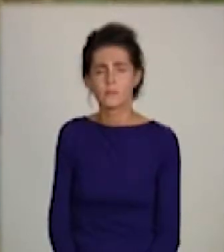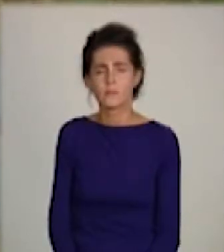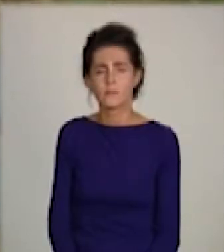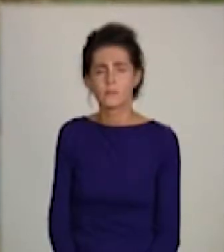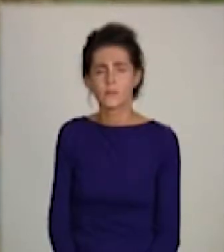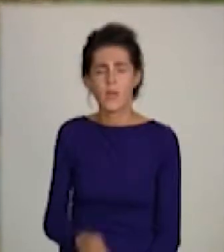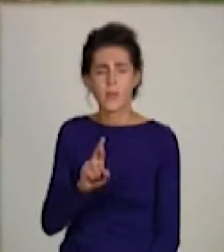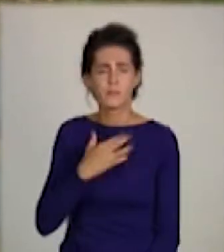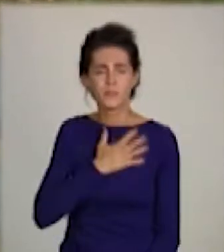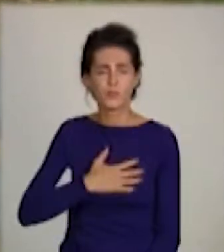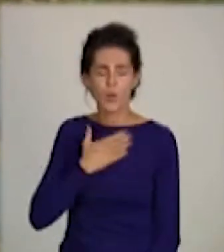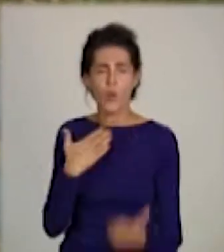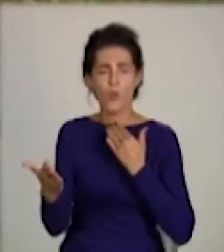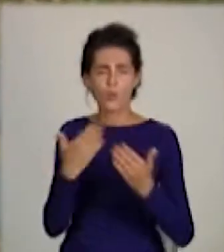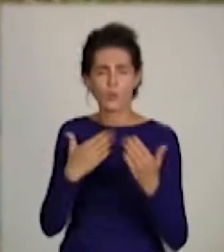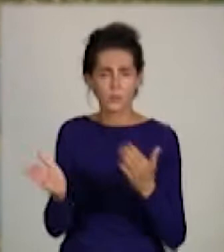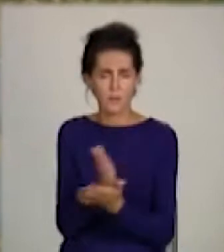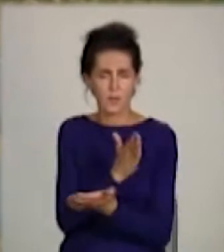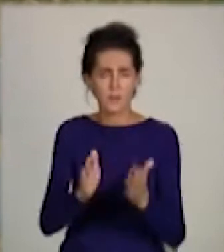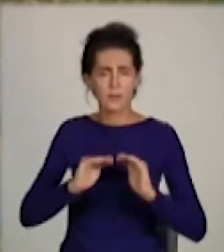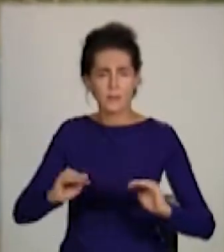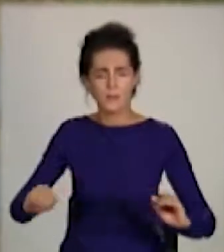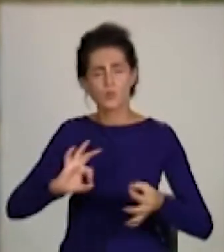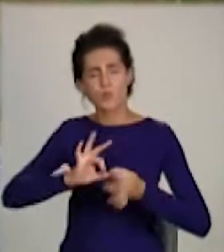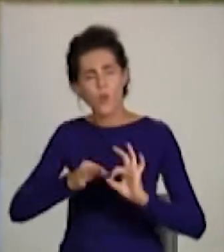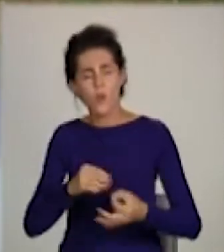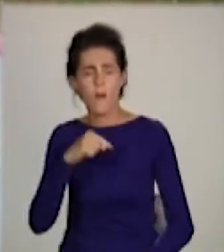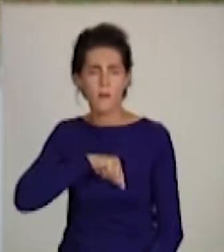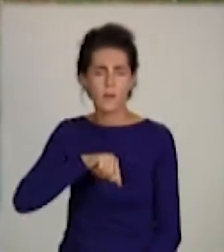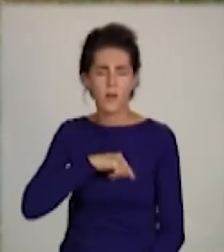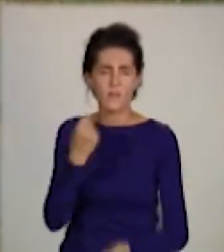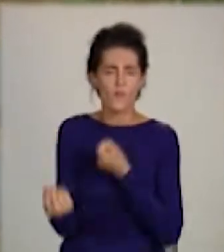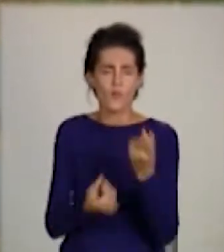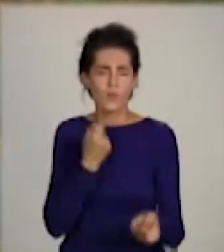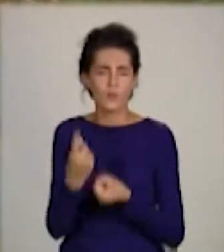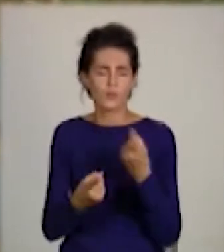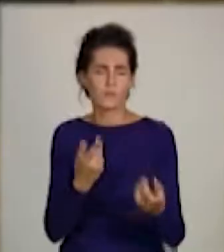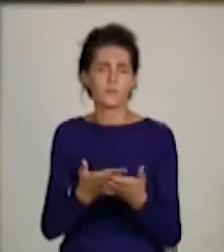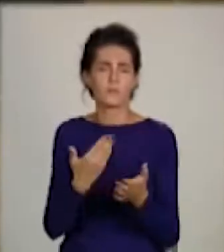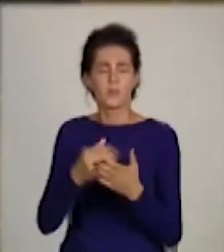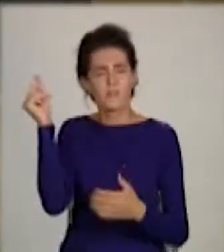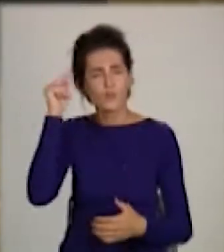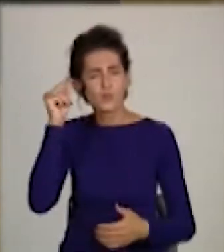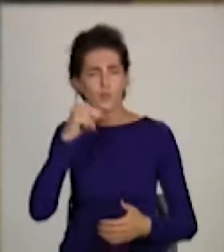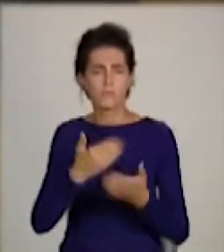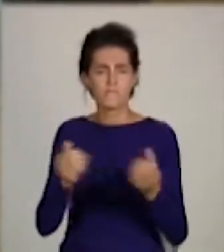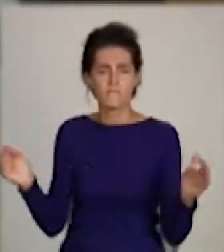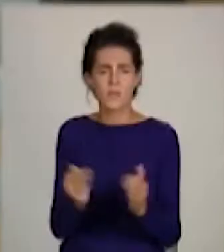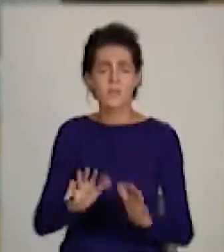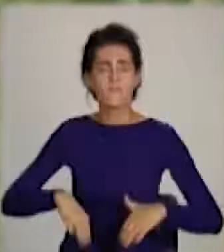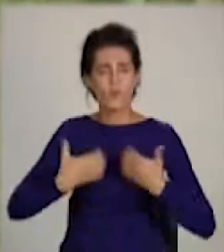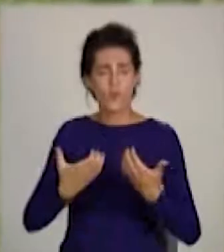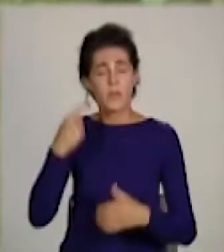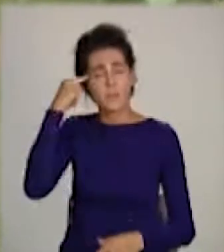Ну, как бы детьми. Вот. Ну, сложности там в характере, ну, в учебе. Менше тривоги.